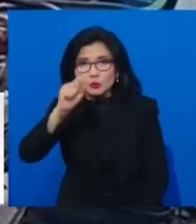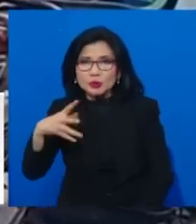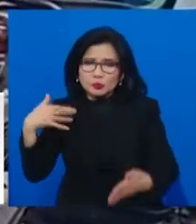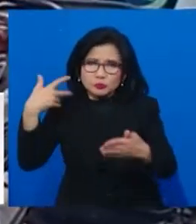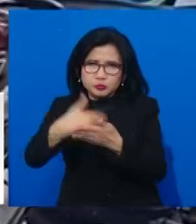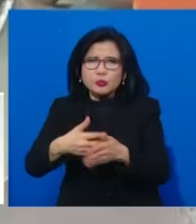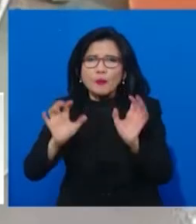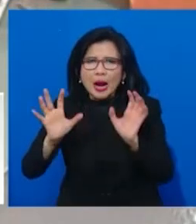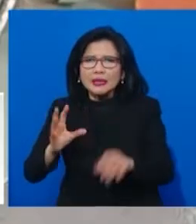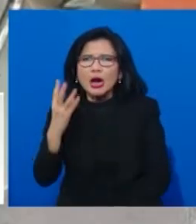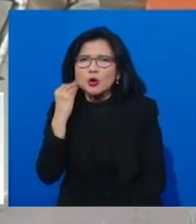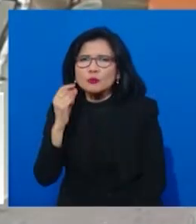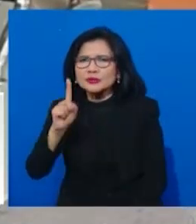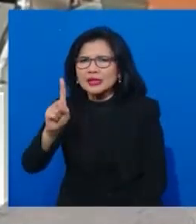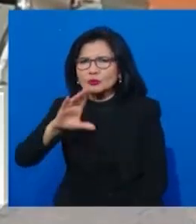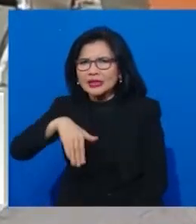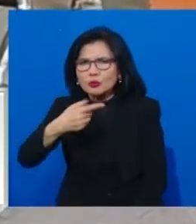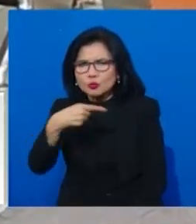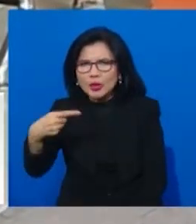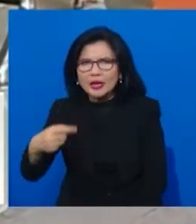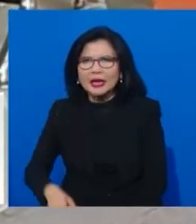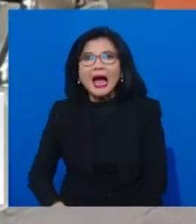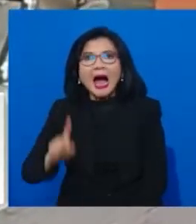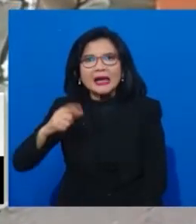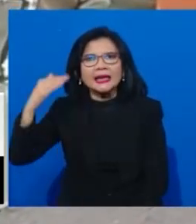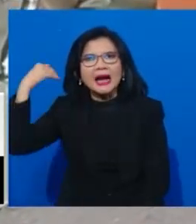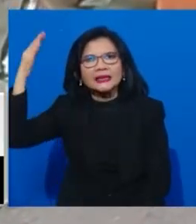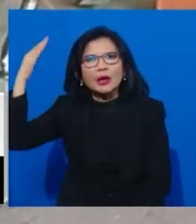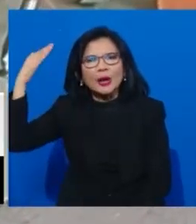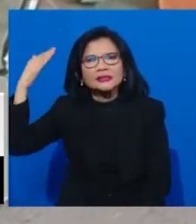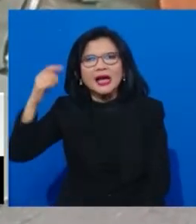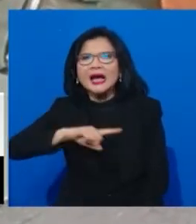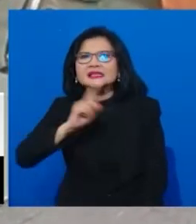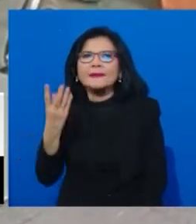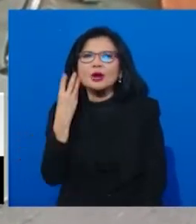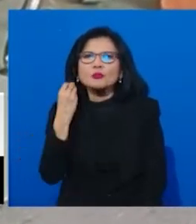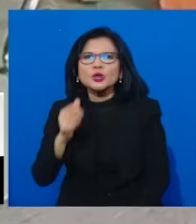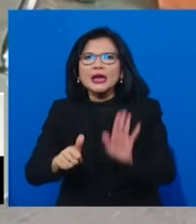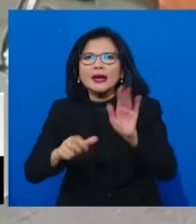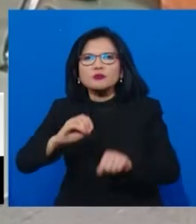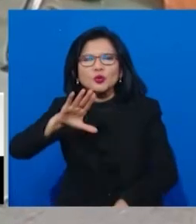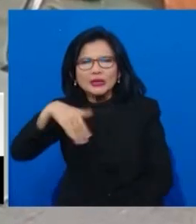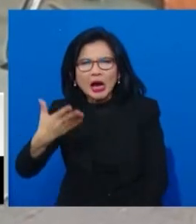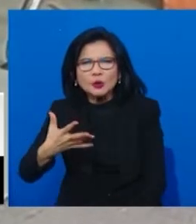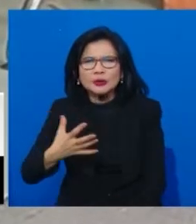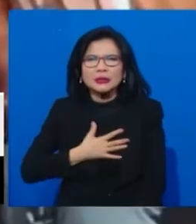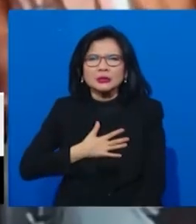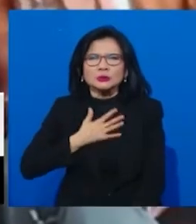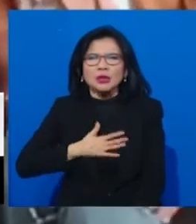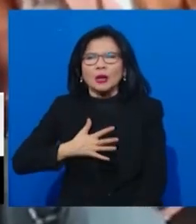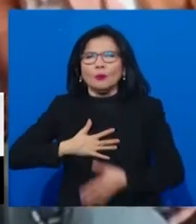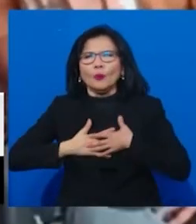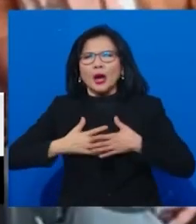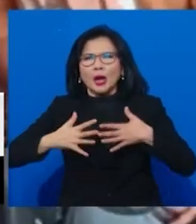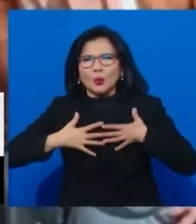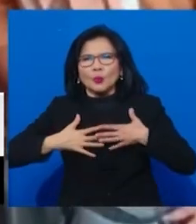1 tahun. ISPA juga dialami pasien dewasa hingga usia 60 tahun. Mereka mengeluhkan gangguan pernapasan